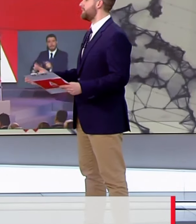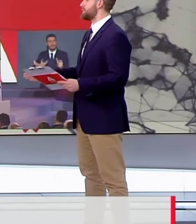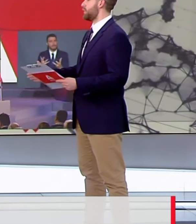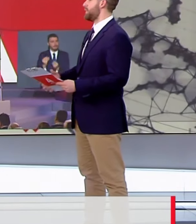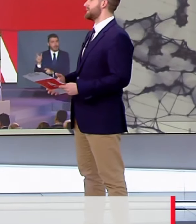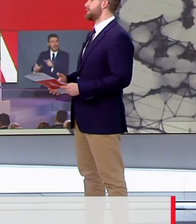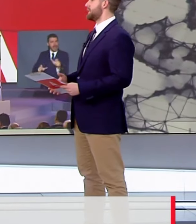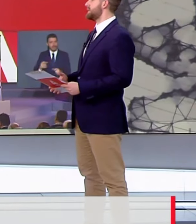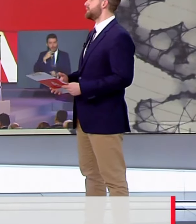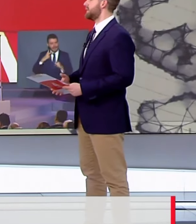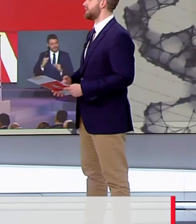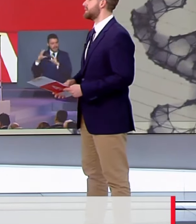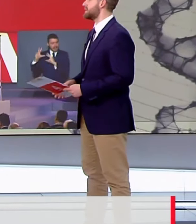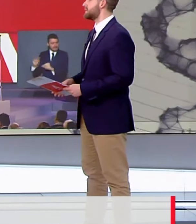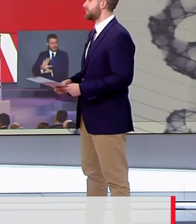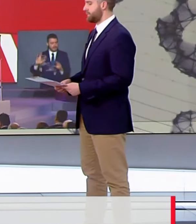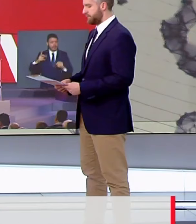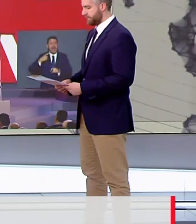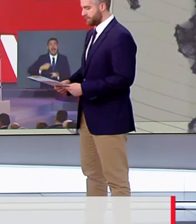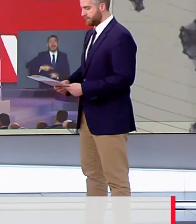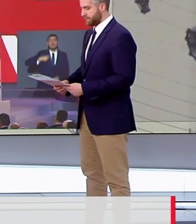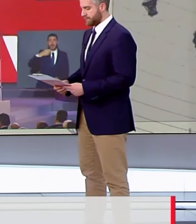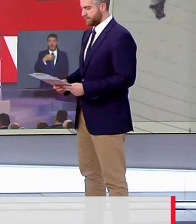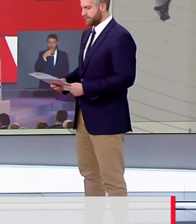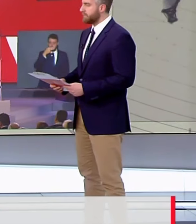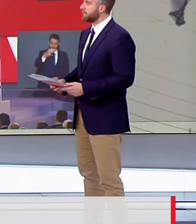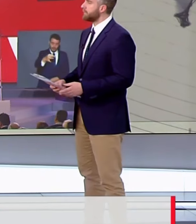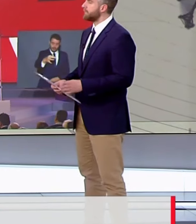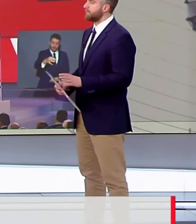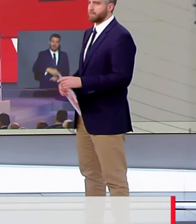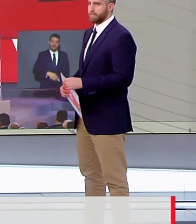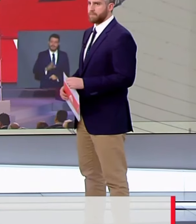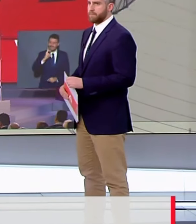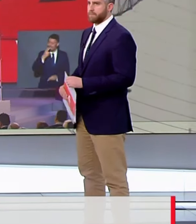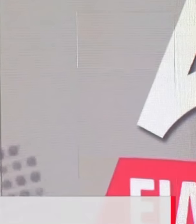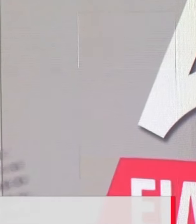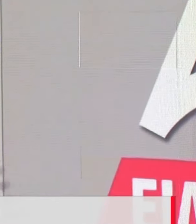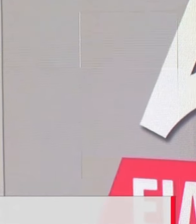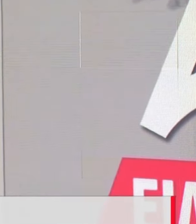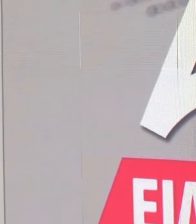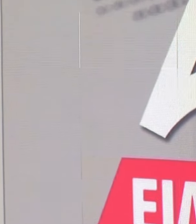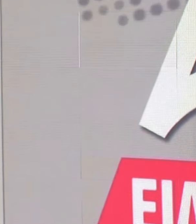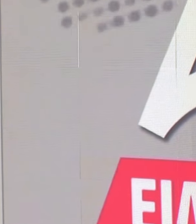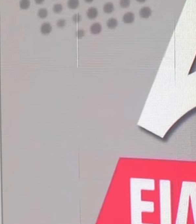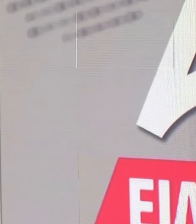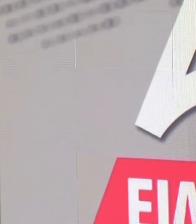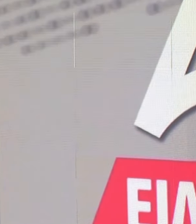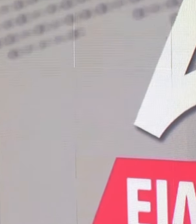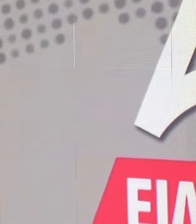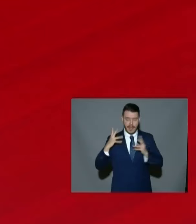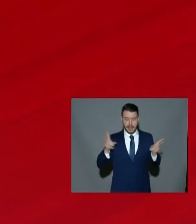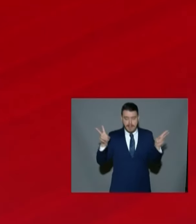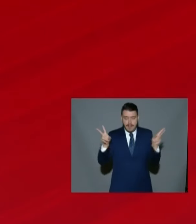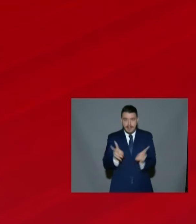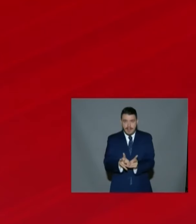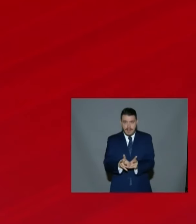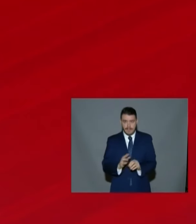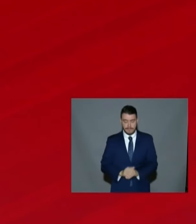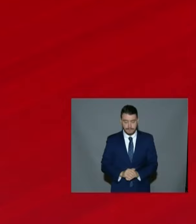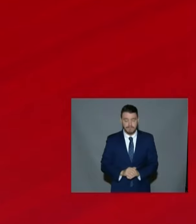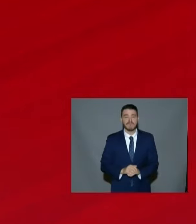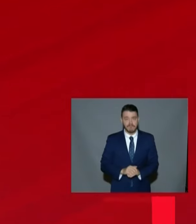εσωκομματικές κάλπες στο κόμμα της αξιωματικής αντιπολίτευσης. Ωραία, ας να πάμε σε αυτό το σημείο να παρακολουθήσουμε τη σημερινή τοποθέτηση του Σοκράτη Φάμελου. Αναλάβαμε